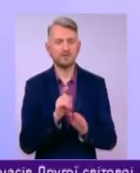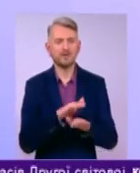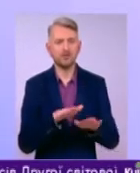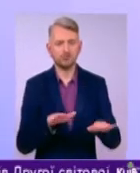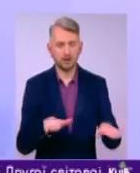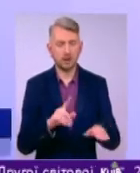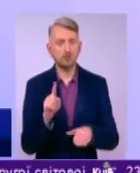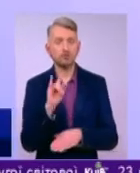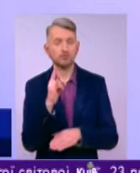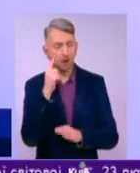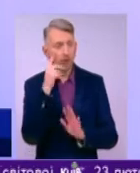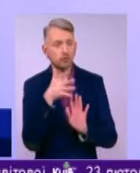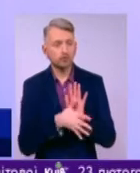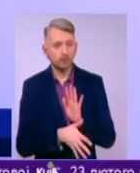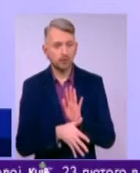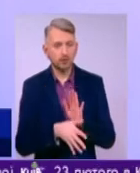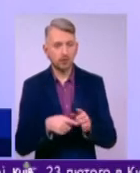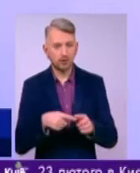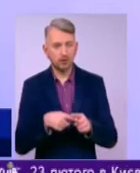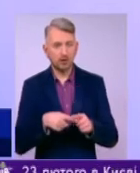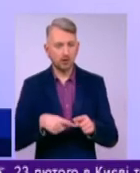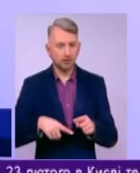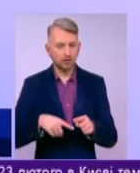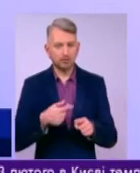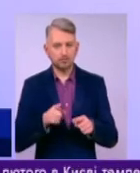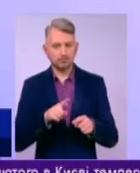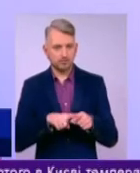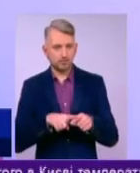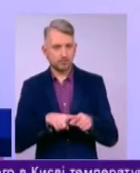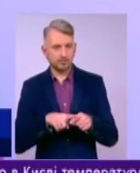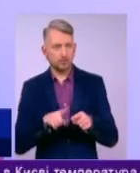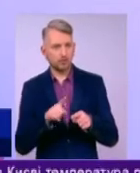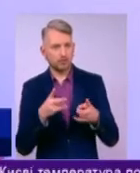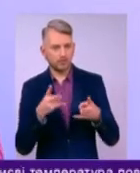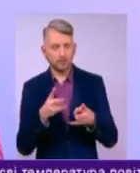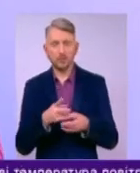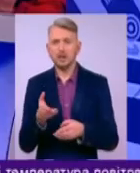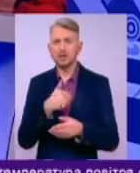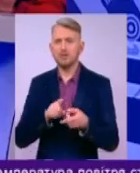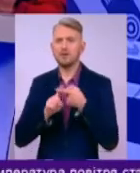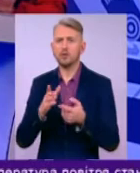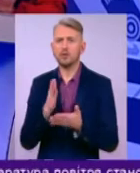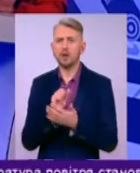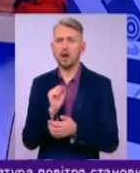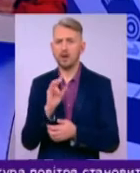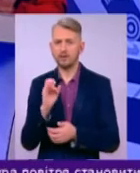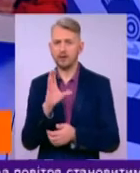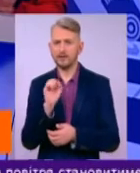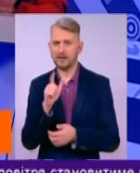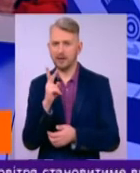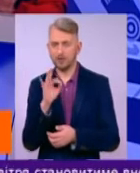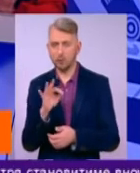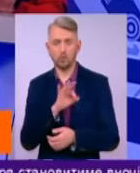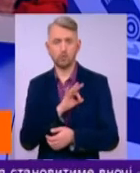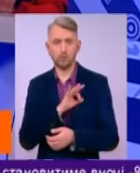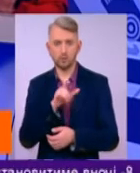дитина розуміла оцю зону купальника, яку ніхто не може покатися. Маленьким дітям пояснювати. З нами вже на зв'язку є Анна Саєнко, це